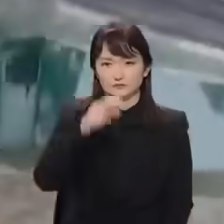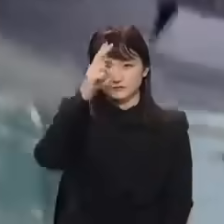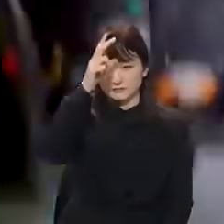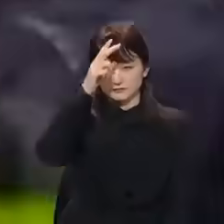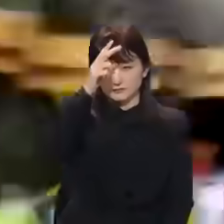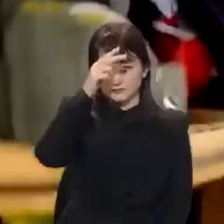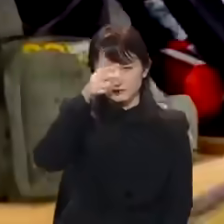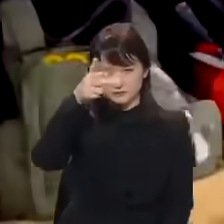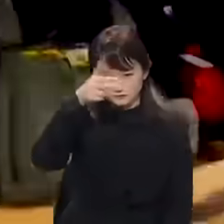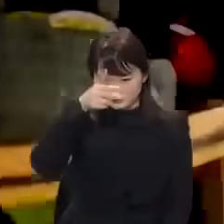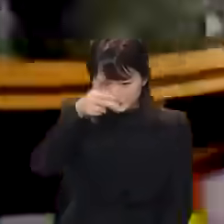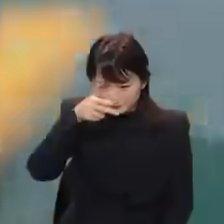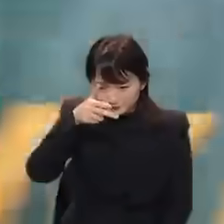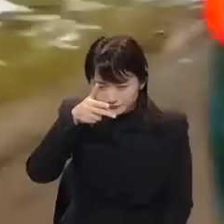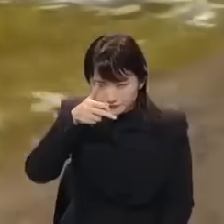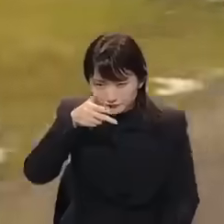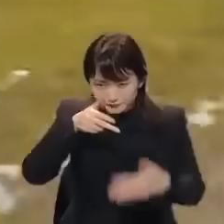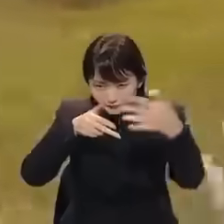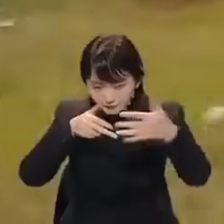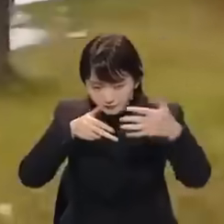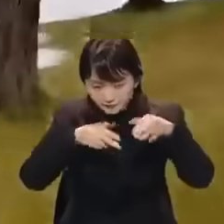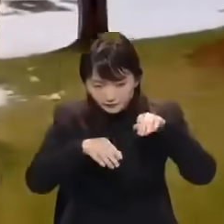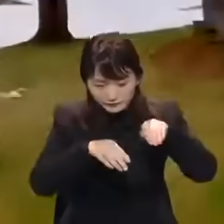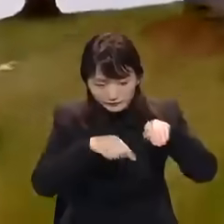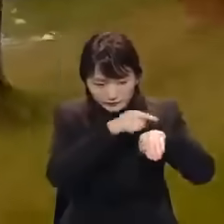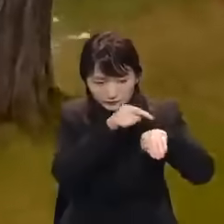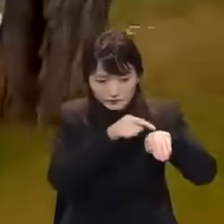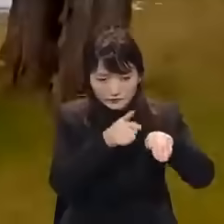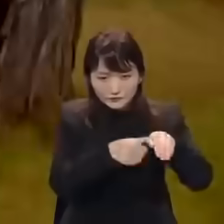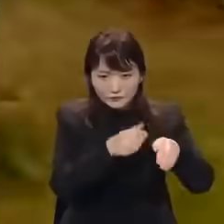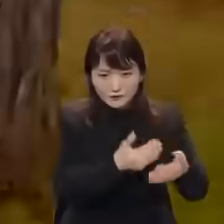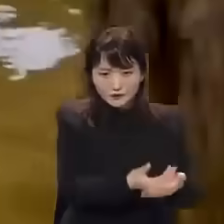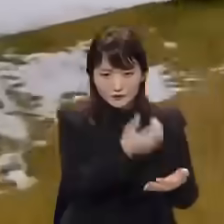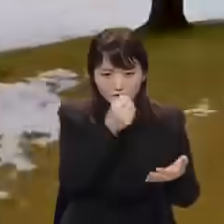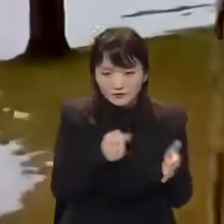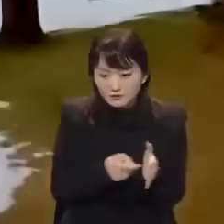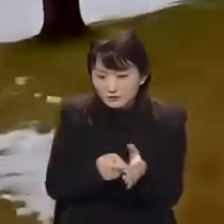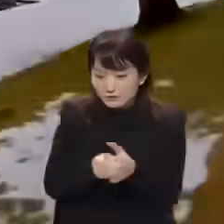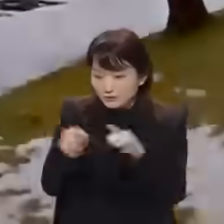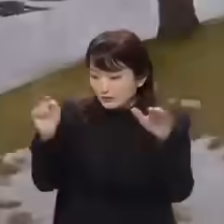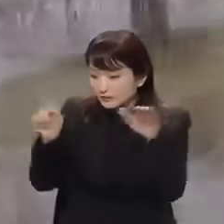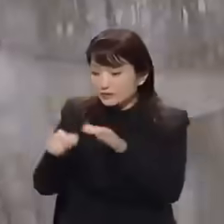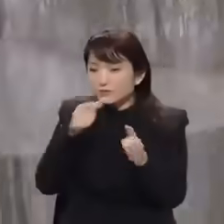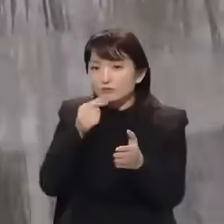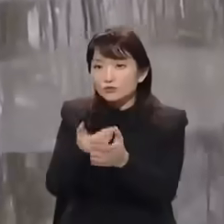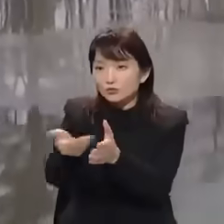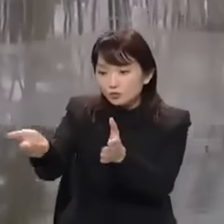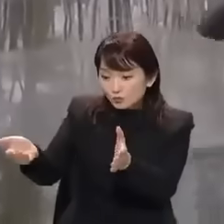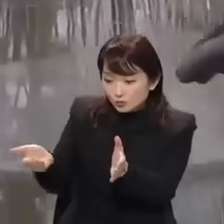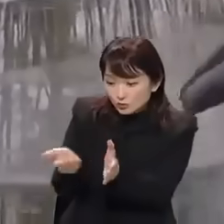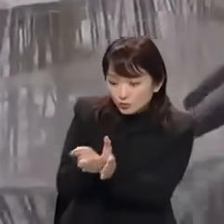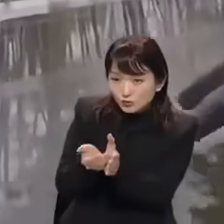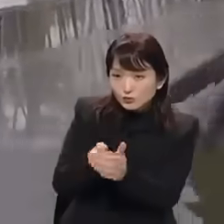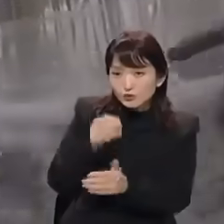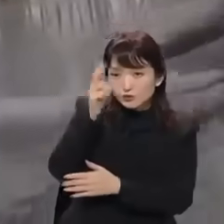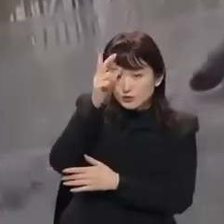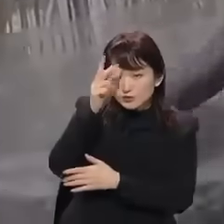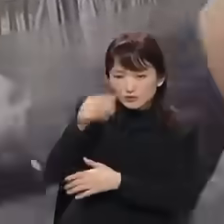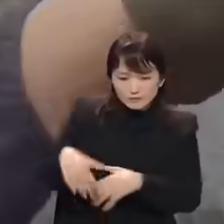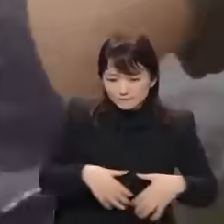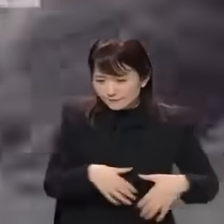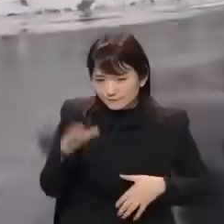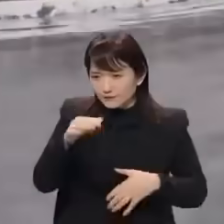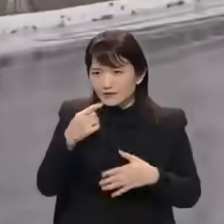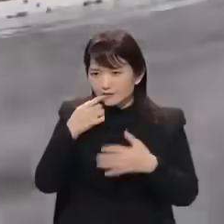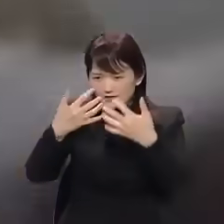보디캠 영상입니다. 차에서 장비를 챙겨서 다급하게 향한 곳은 연못이었습니다. 네, 그리고 이 경찰, 망설임도 없이